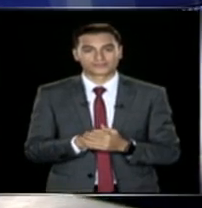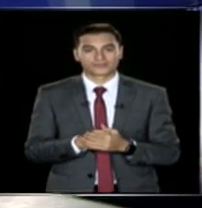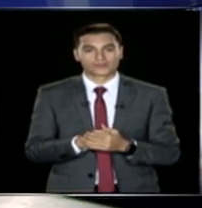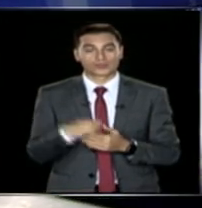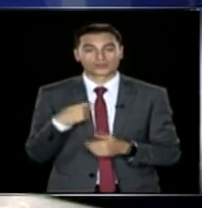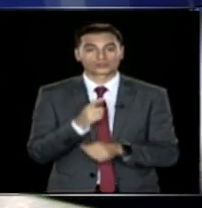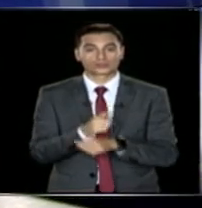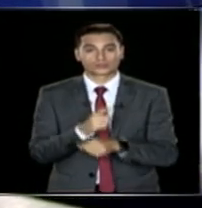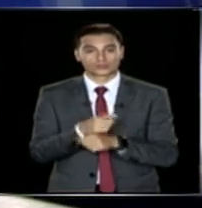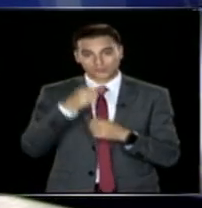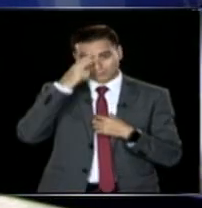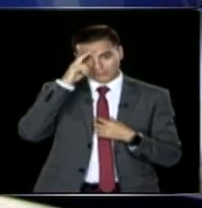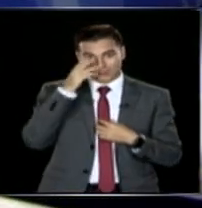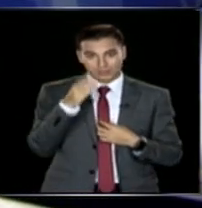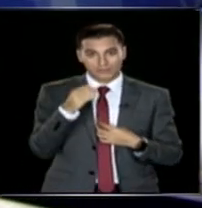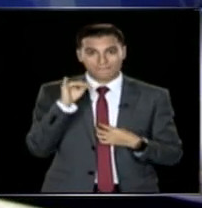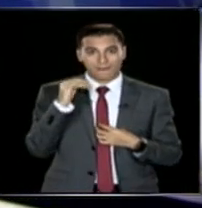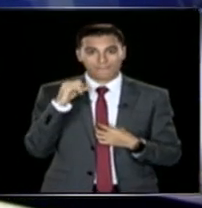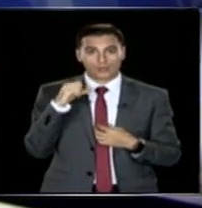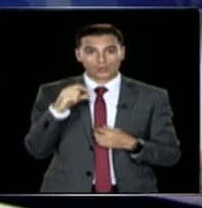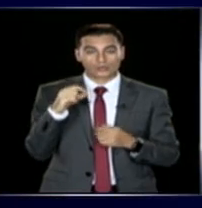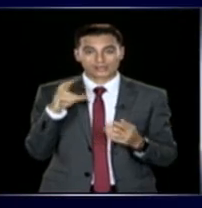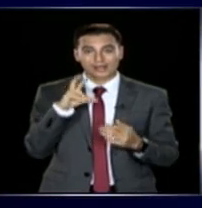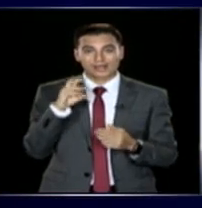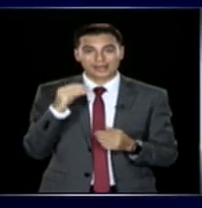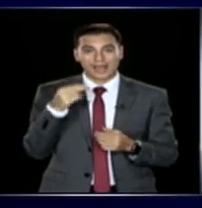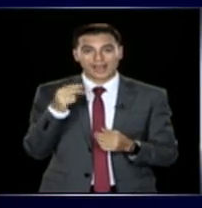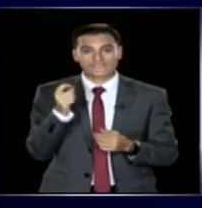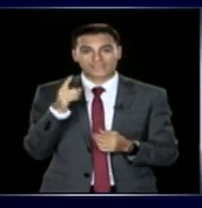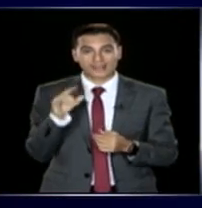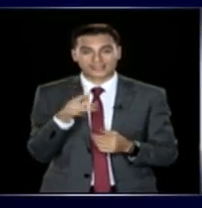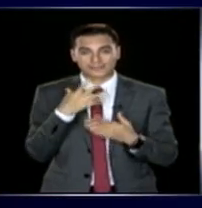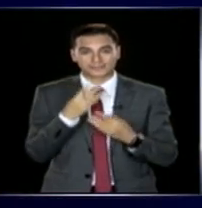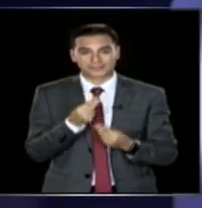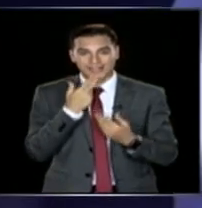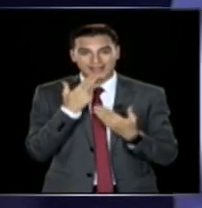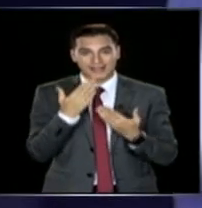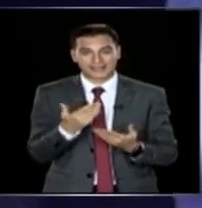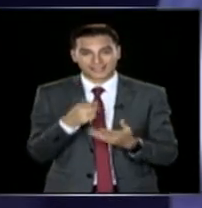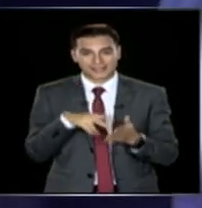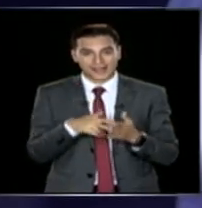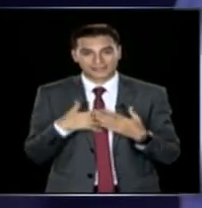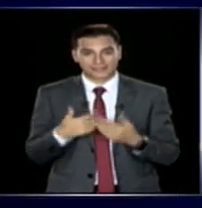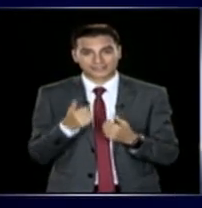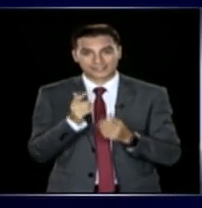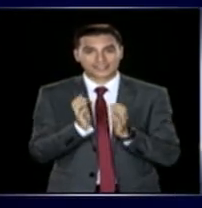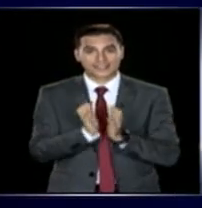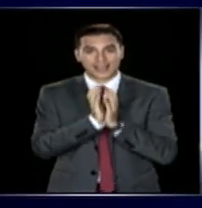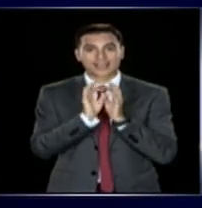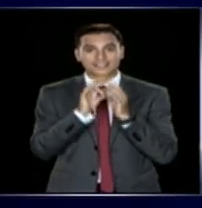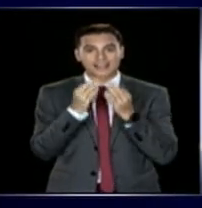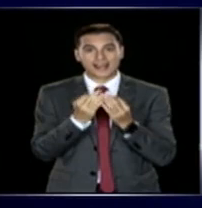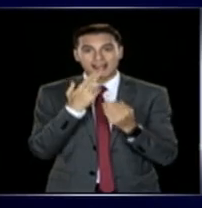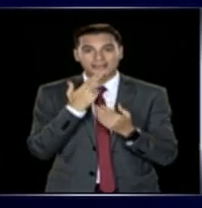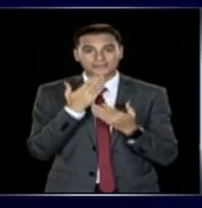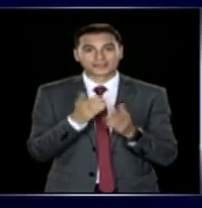المدير الفني محمود الجعفري، مساء الخير. زحرك أستاذ عصام. كأس العيلة